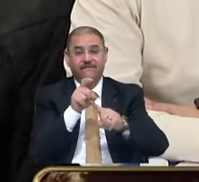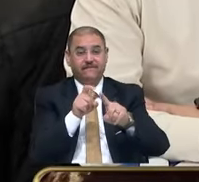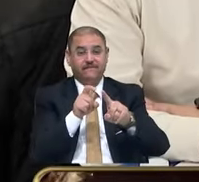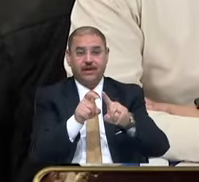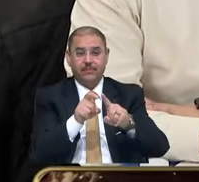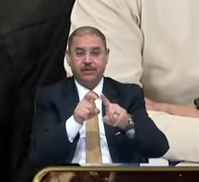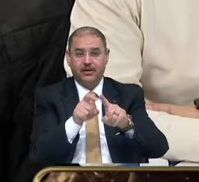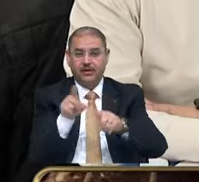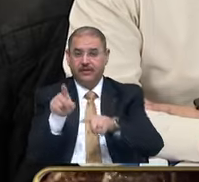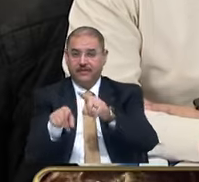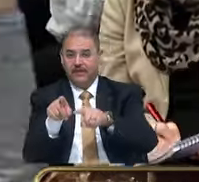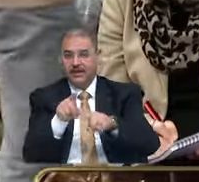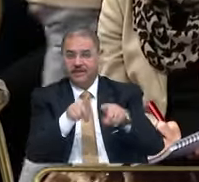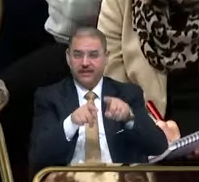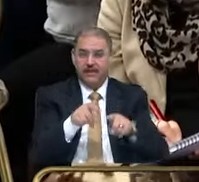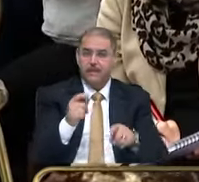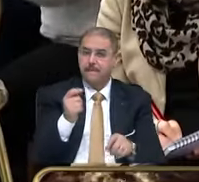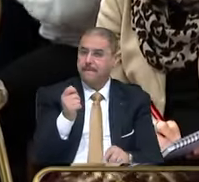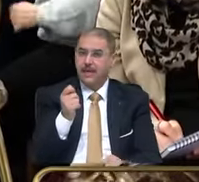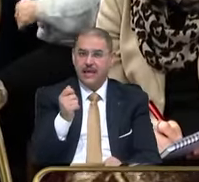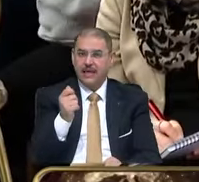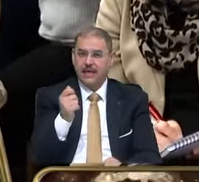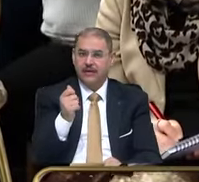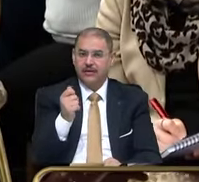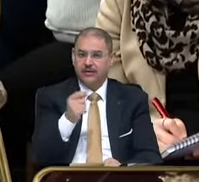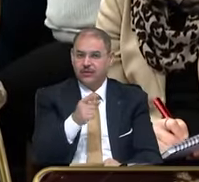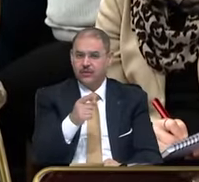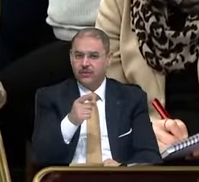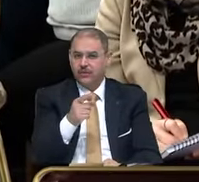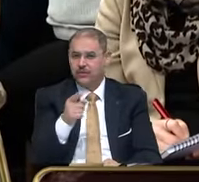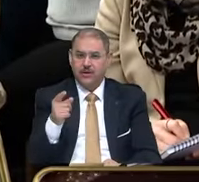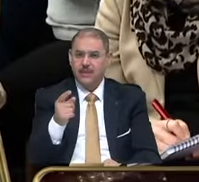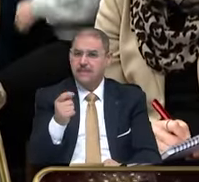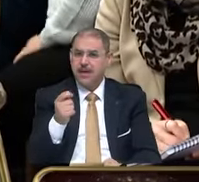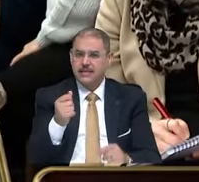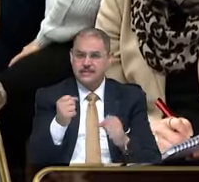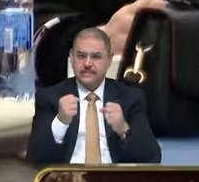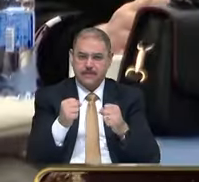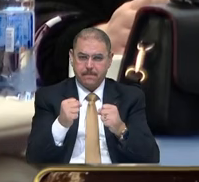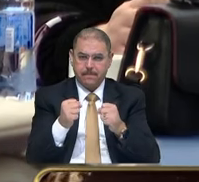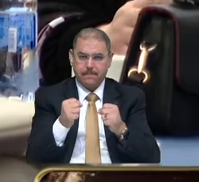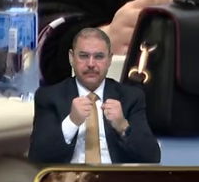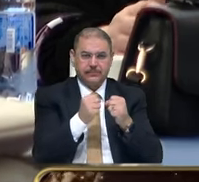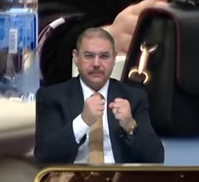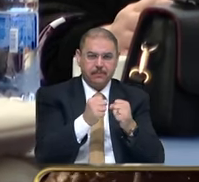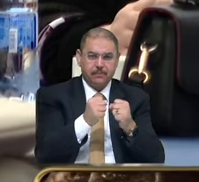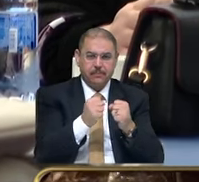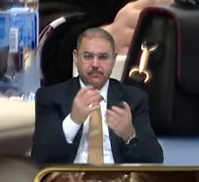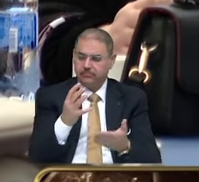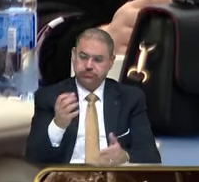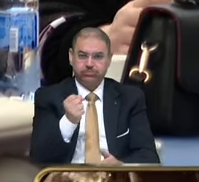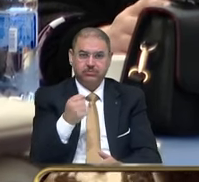إلى ضعف الأصول المالية والموارد، سواء كانت هاي الموارد موارد مادية ملموسة زي ممتلكات،